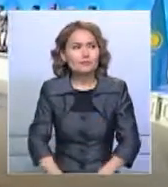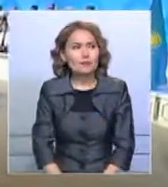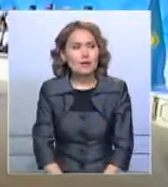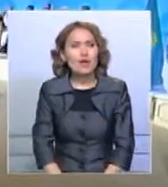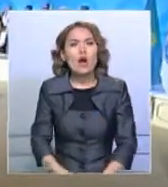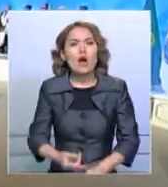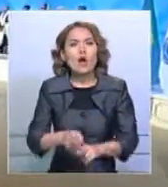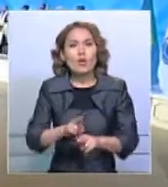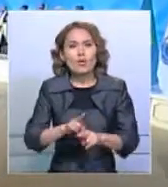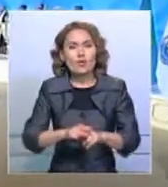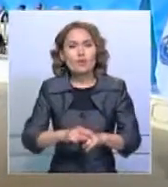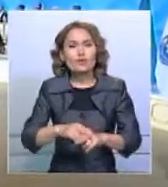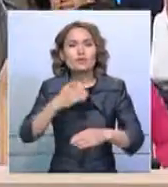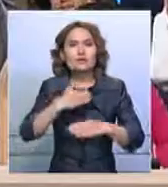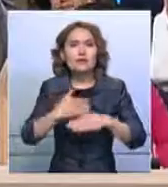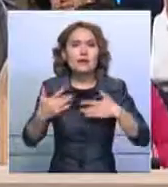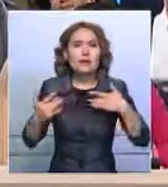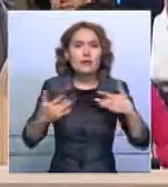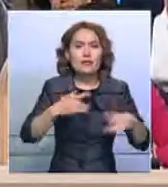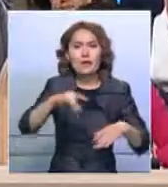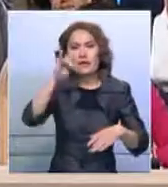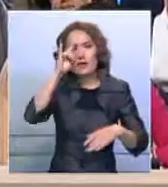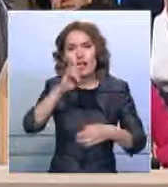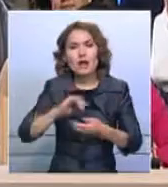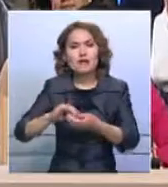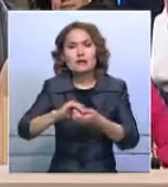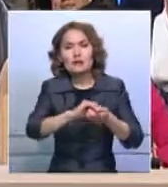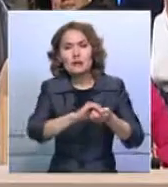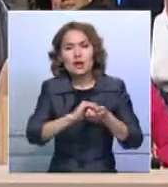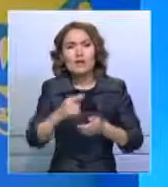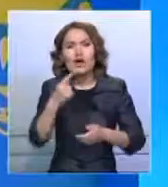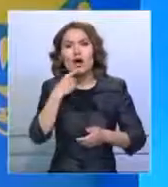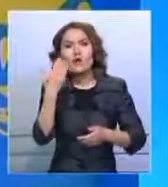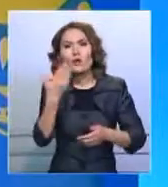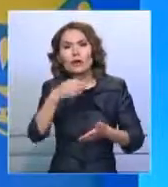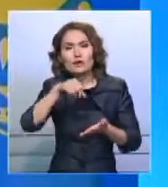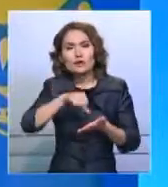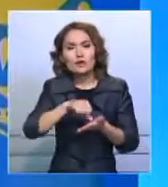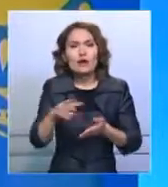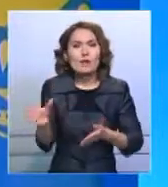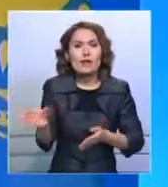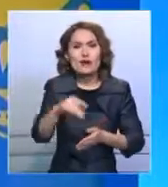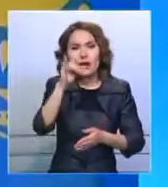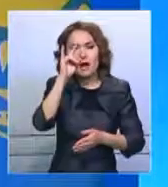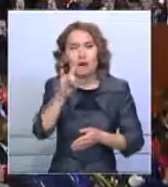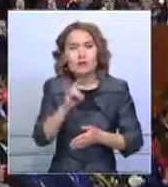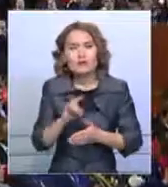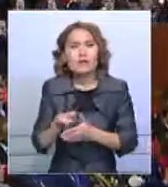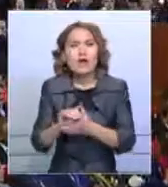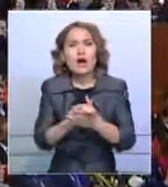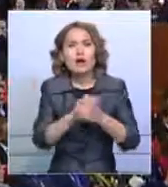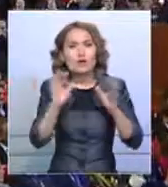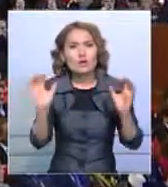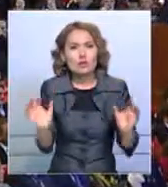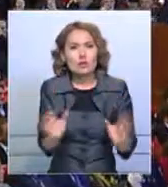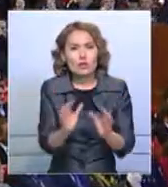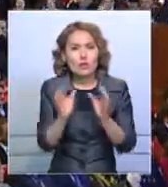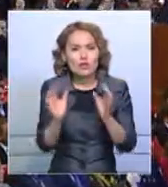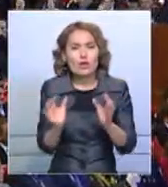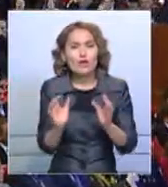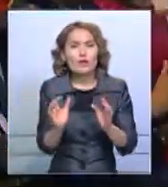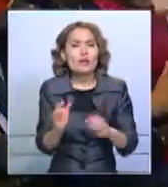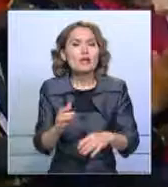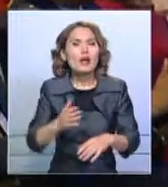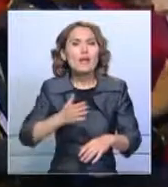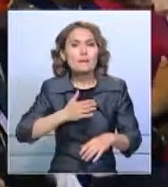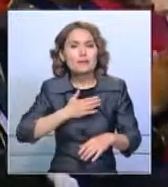Мына кадрлар Фарангиздің Қазақстан халқы ассамблеясында сөз сөйлеген кезінен. Барлық қазақстандықтардың ынтасын тынымсыз жұмыс істеуге